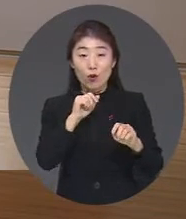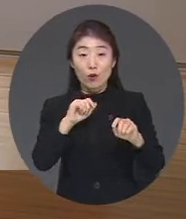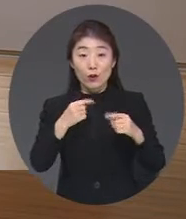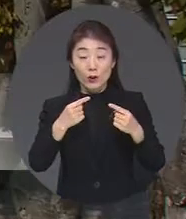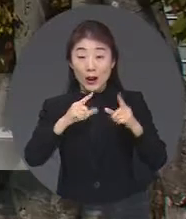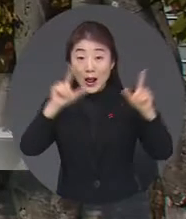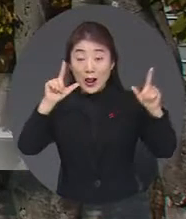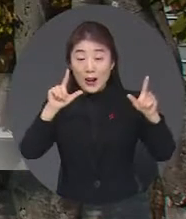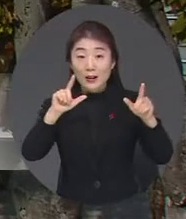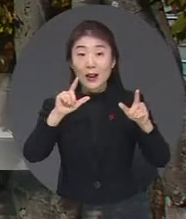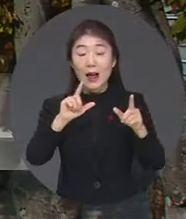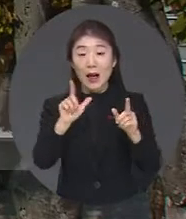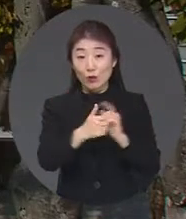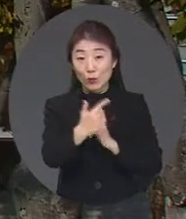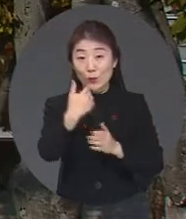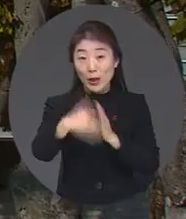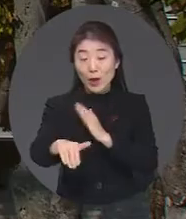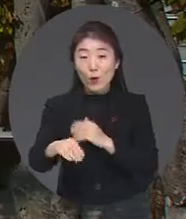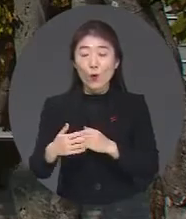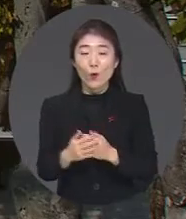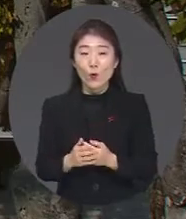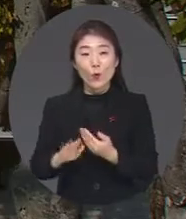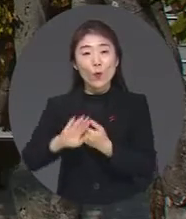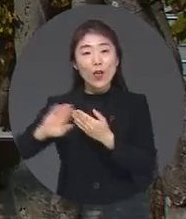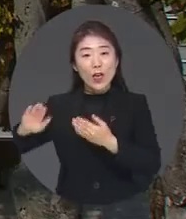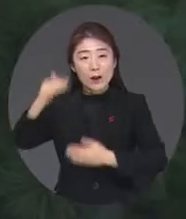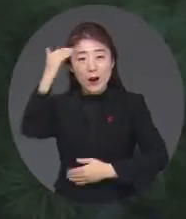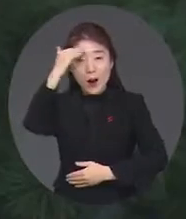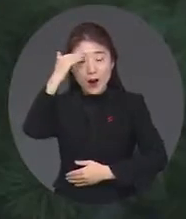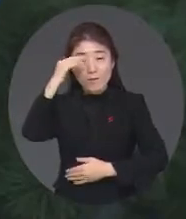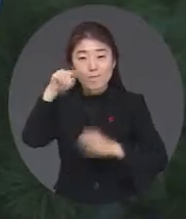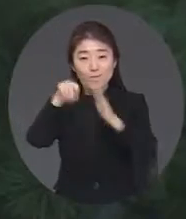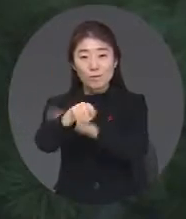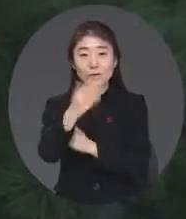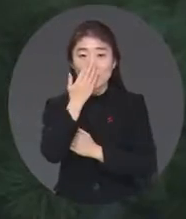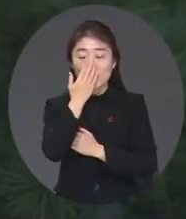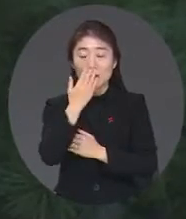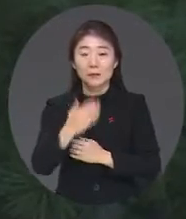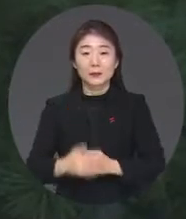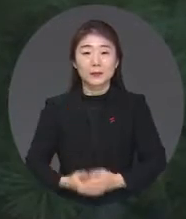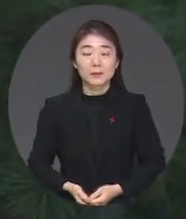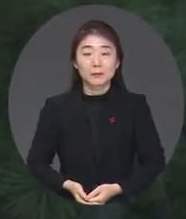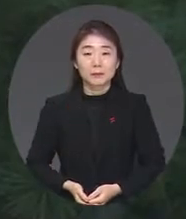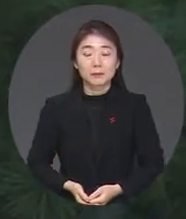나머지 연휴 기간 동안에는 전시를 관람할 수 있습니다. MBC 뉴스 문철진입니다.